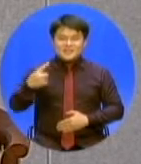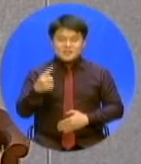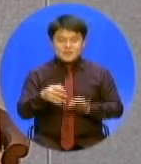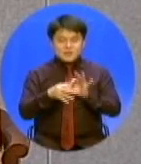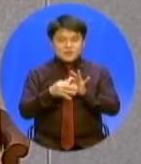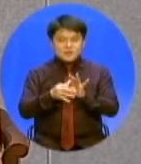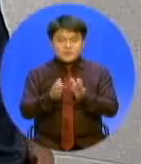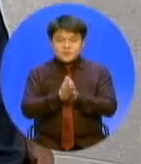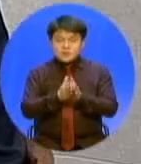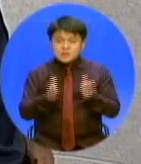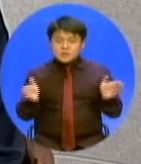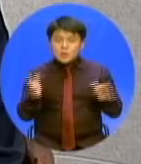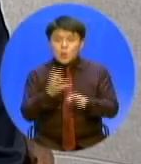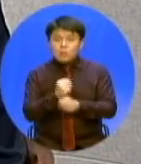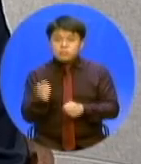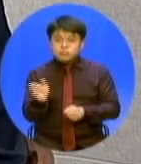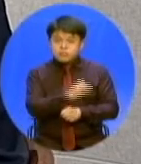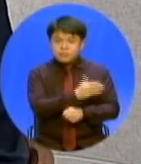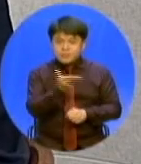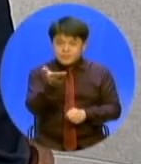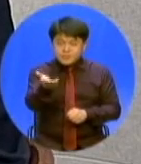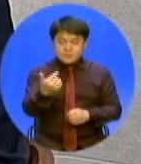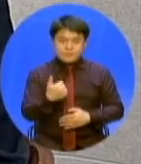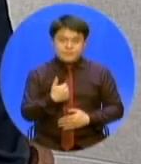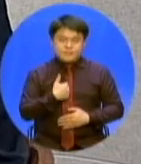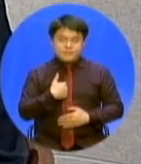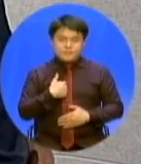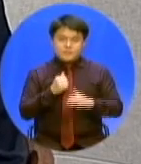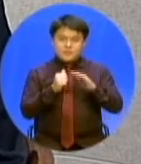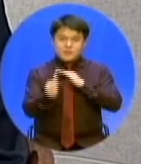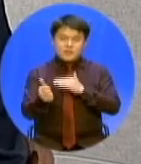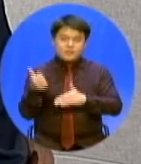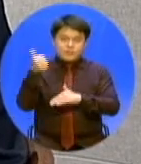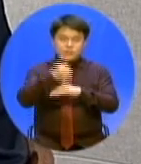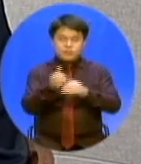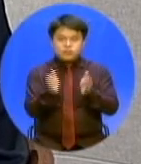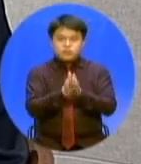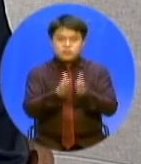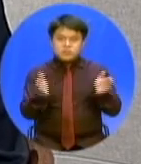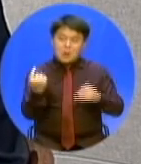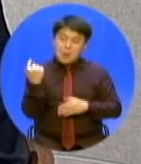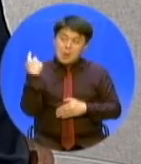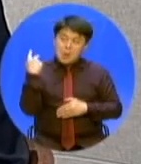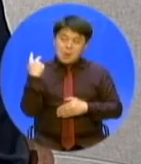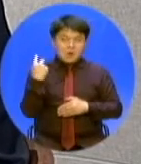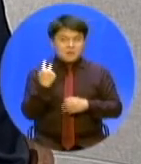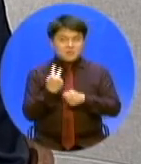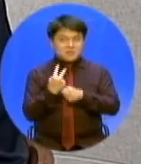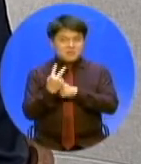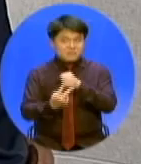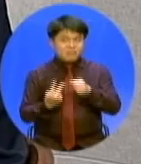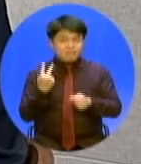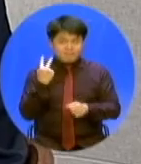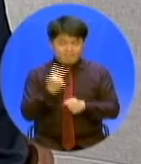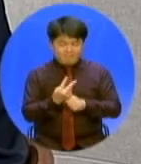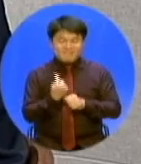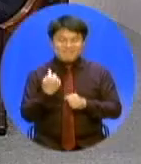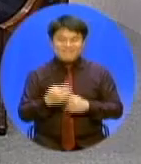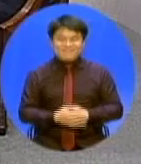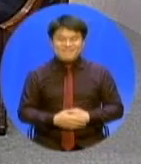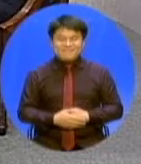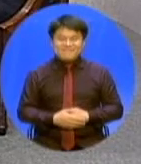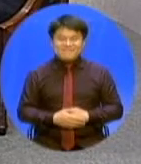얼마나 되셨죠? 저는 강원랜드 대표로 취임한 지가 엊그제가 2년입니다. 아, 예, 예. 네.